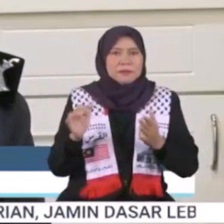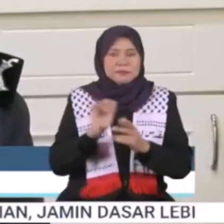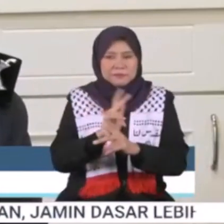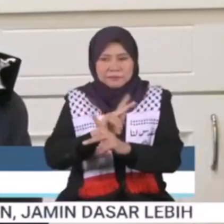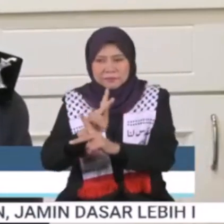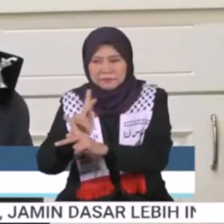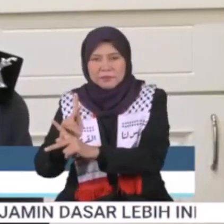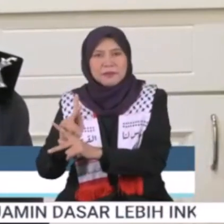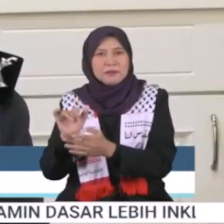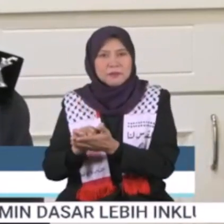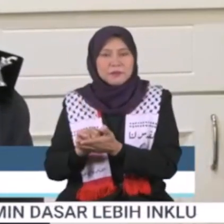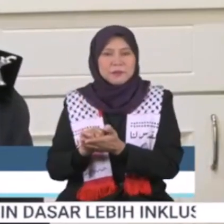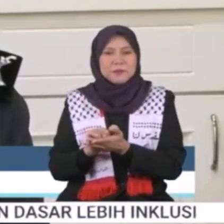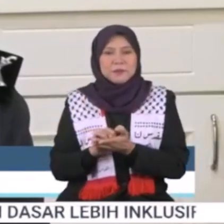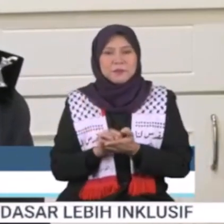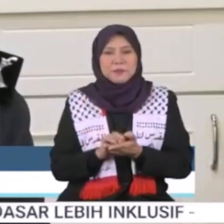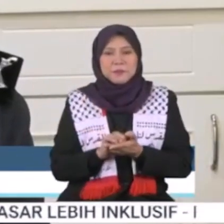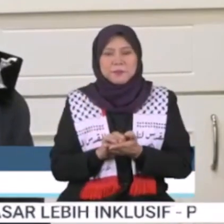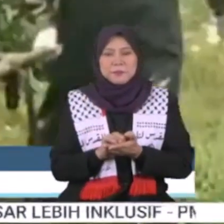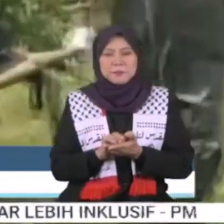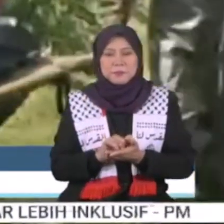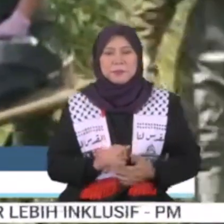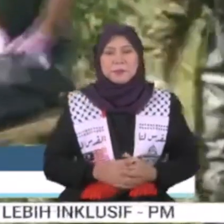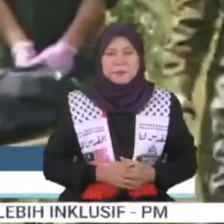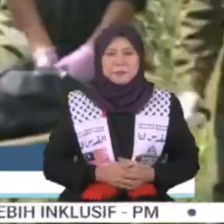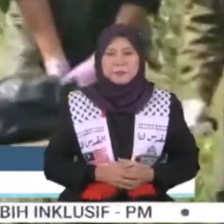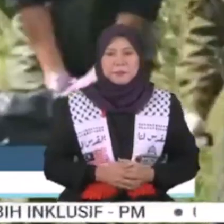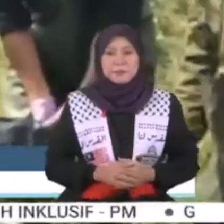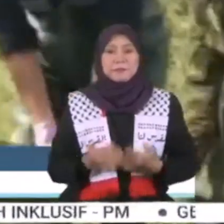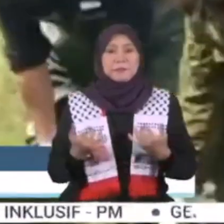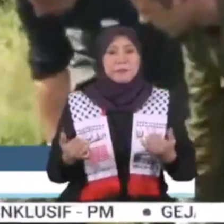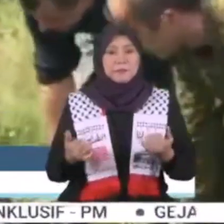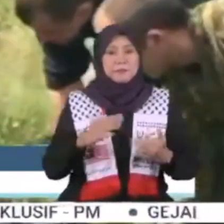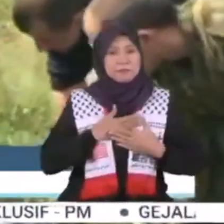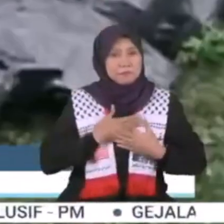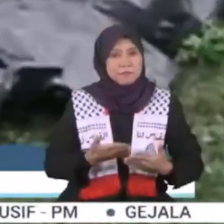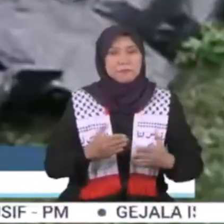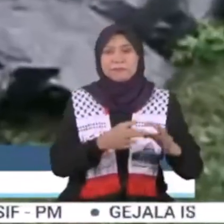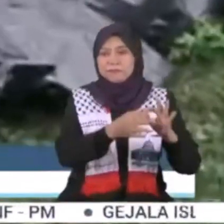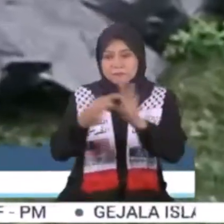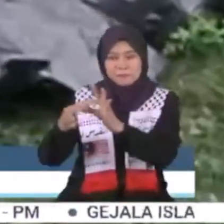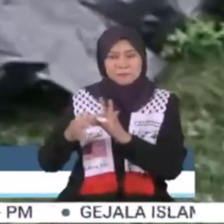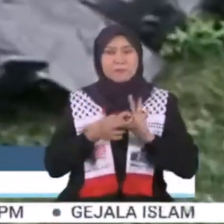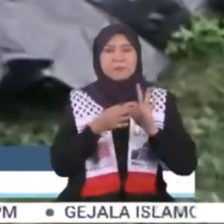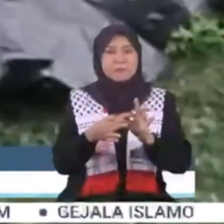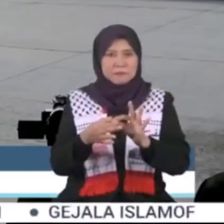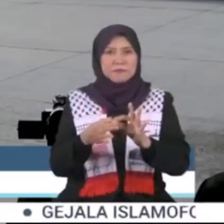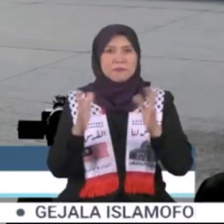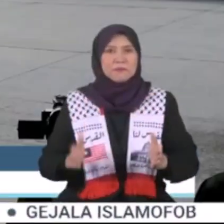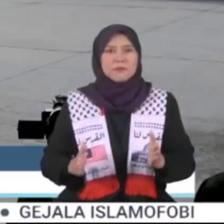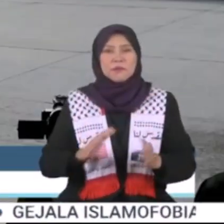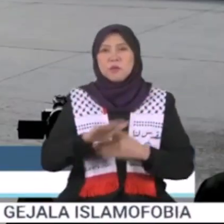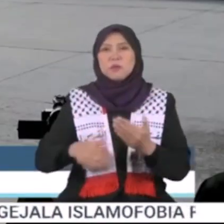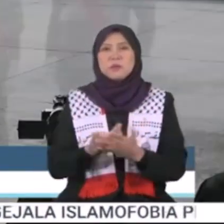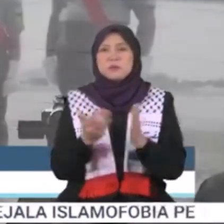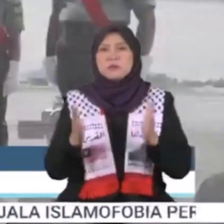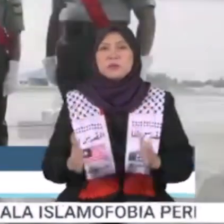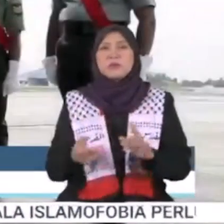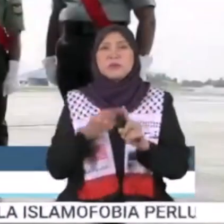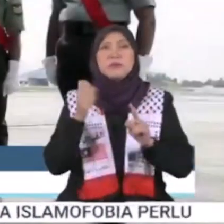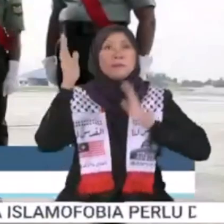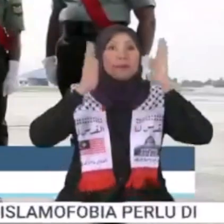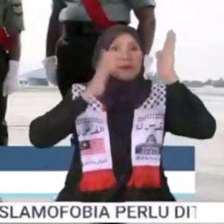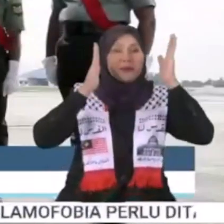memang zon perang, zero ground. Hasil komitmen dan kerjasama semua pihak, semua mangsa berasal